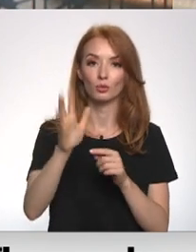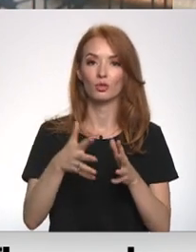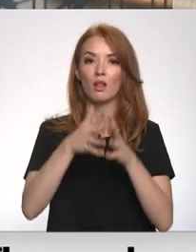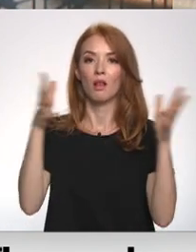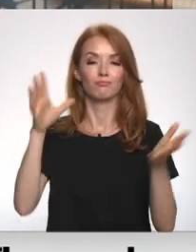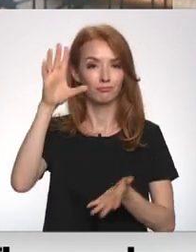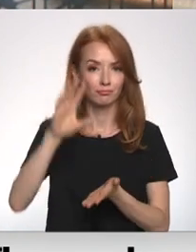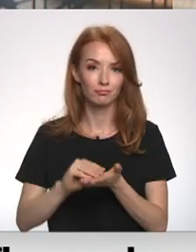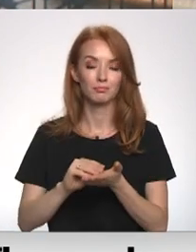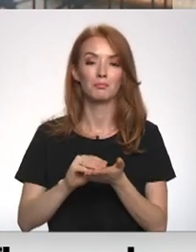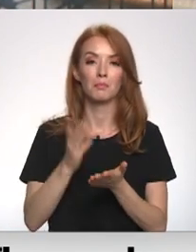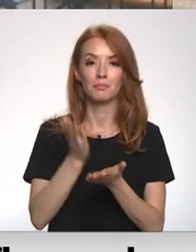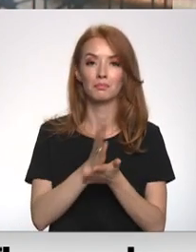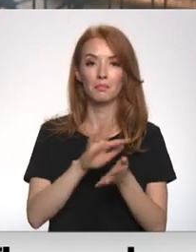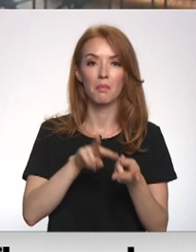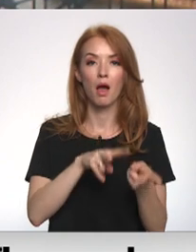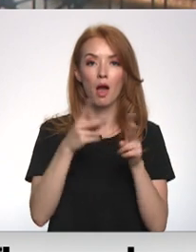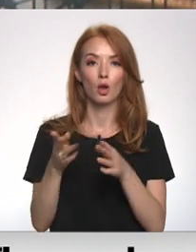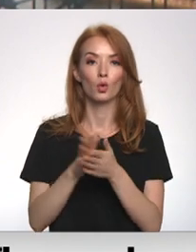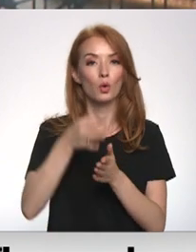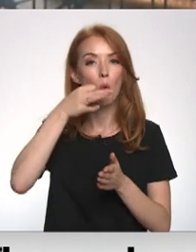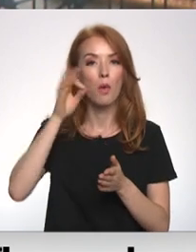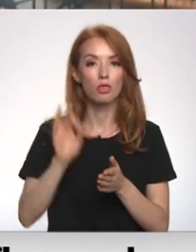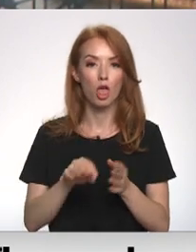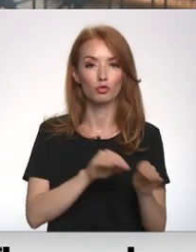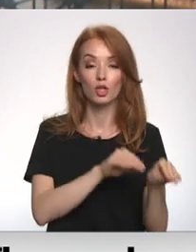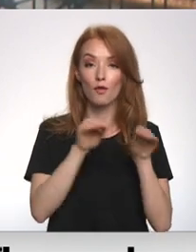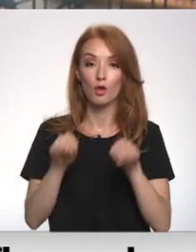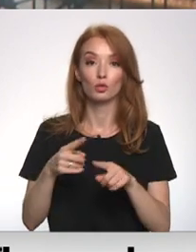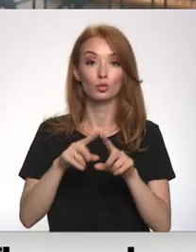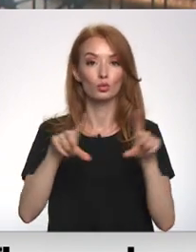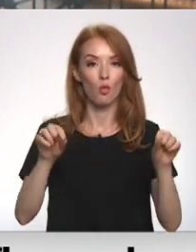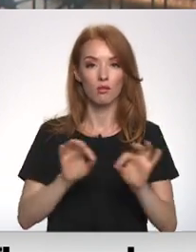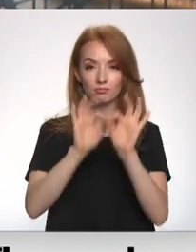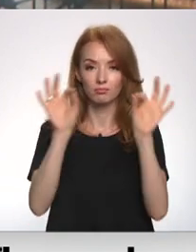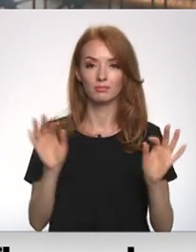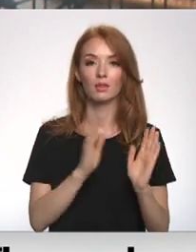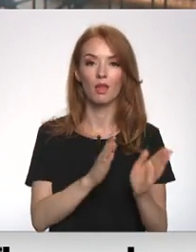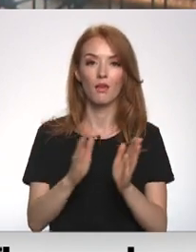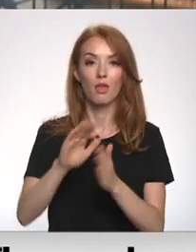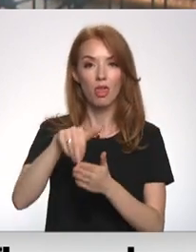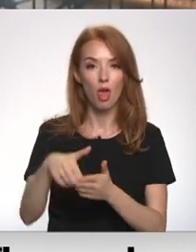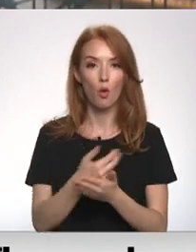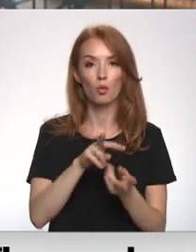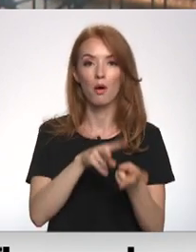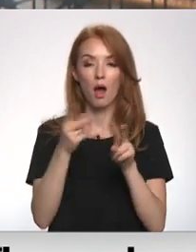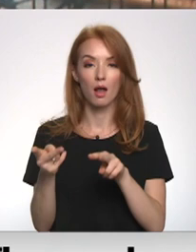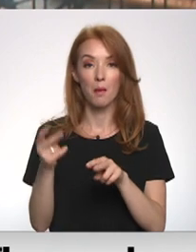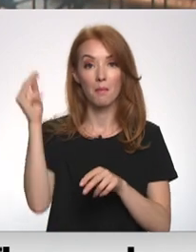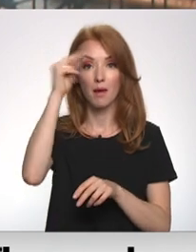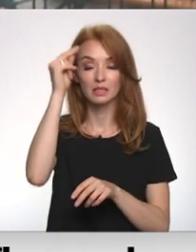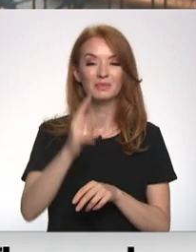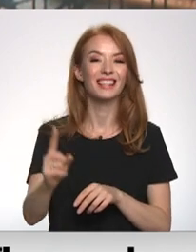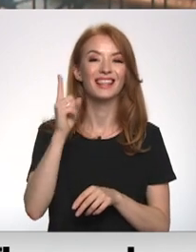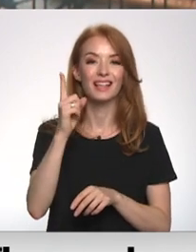Beigsies pārējus kompetenču izglītības satura pilnīgi ieviešanu, un skolas sāks gatavoties citai pārējai uz mācībām tikai valsts